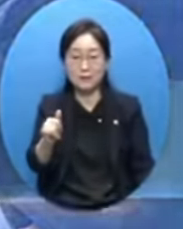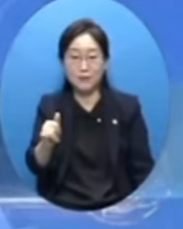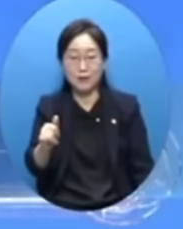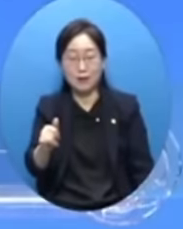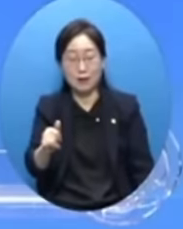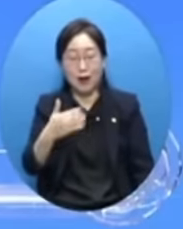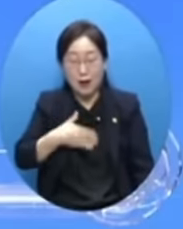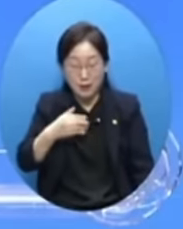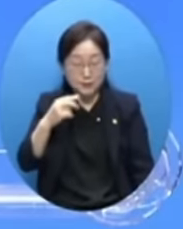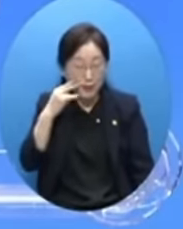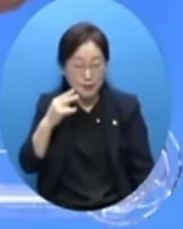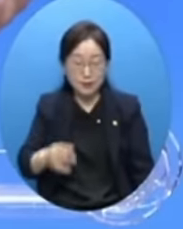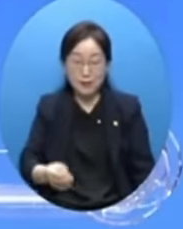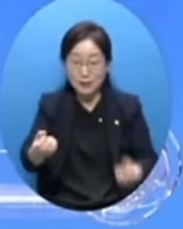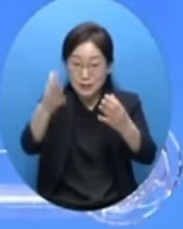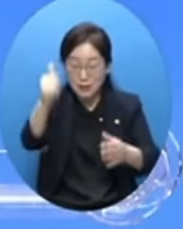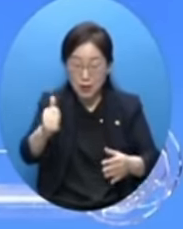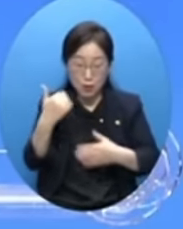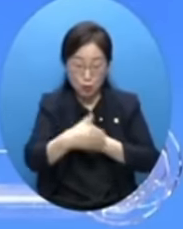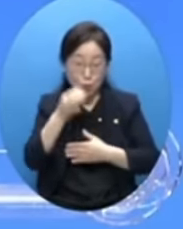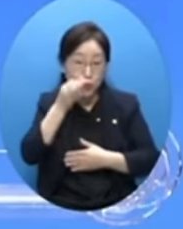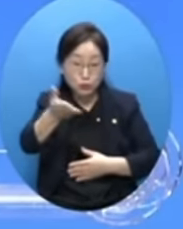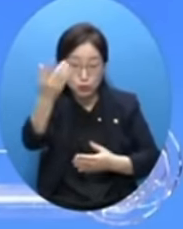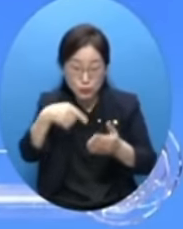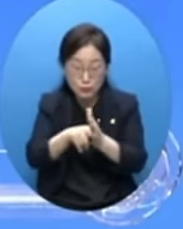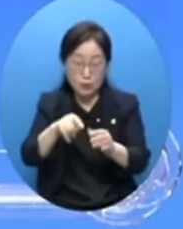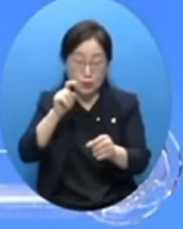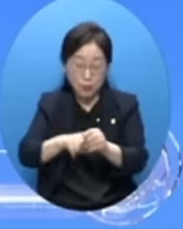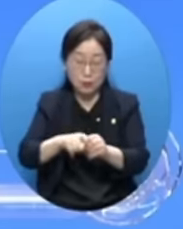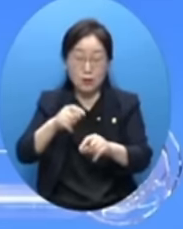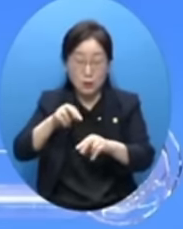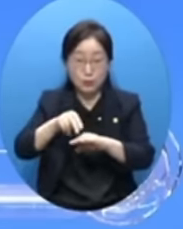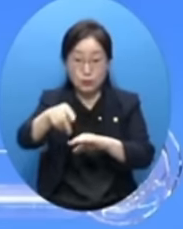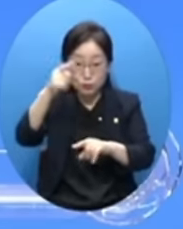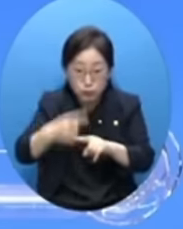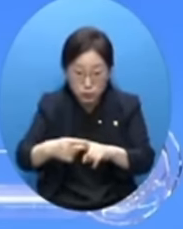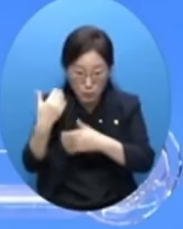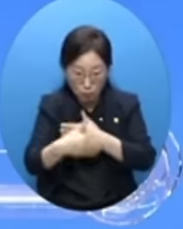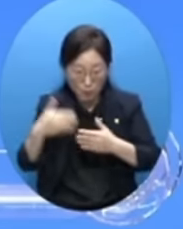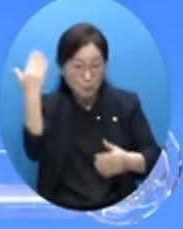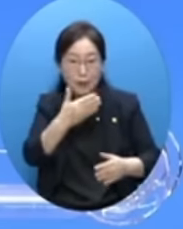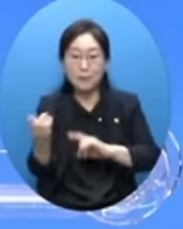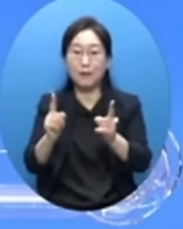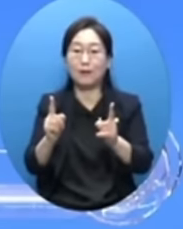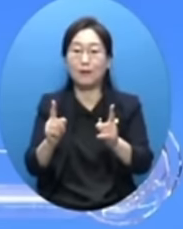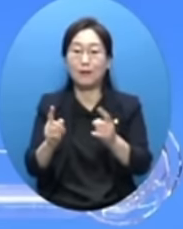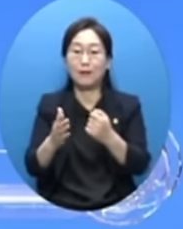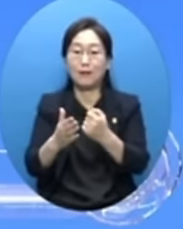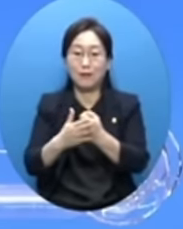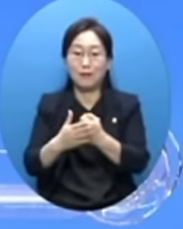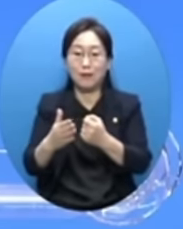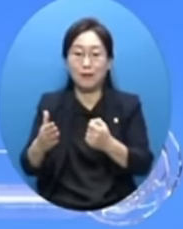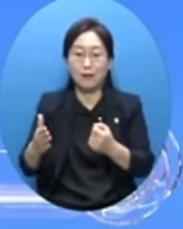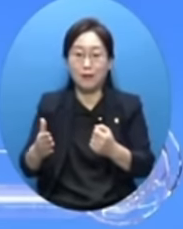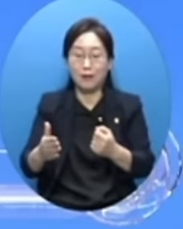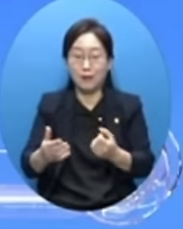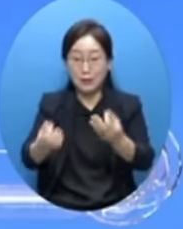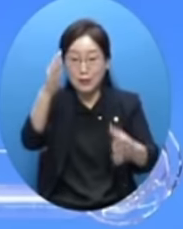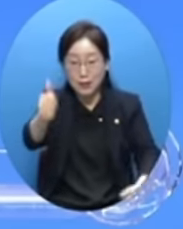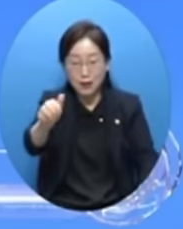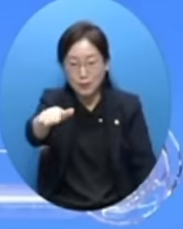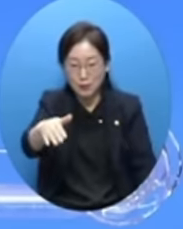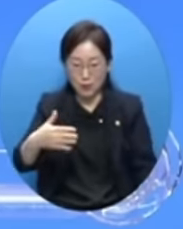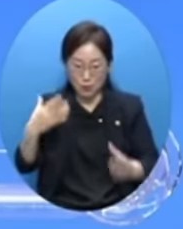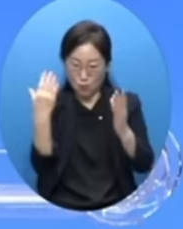가다 보니까 다 몸이 치료함을 받았습니다. 그래서 저들이 가서 대장에 내가 이렇게 완전히